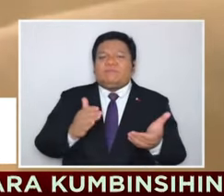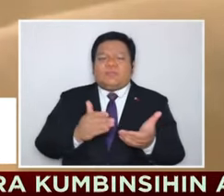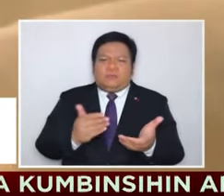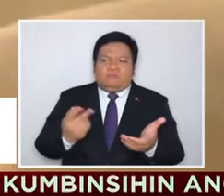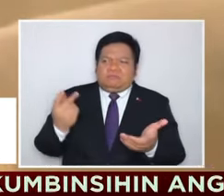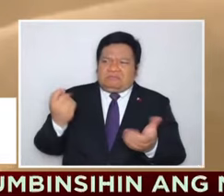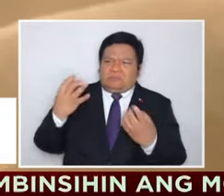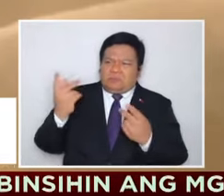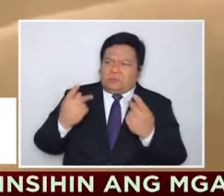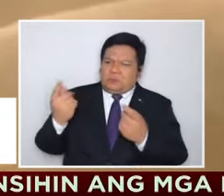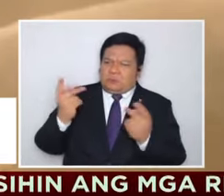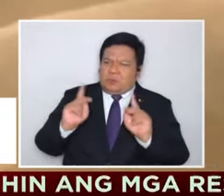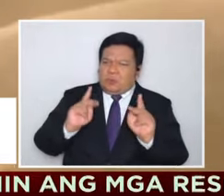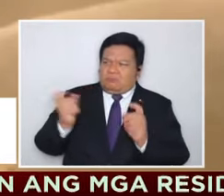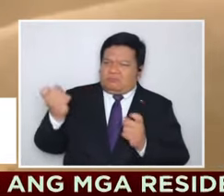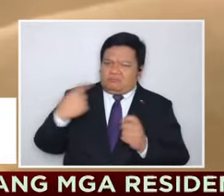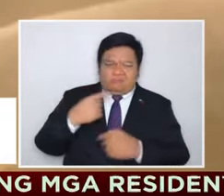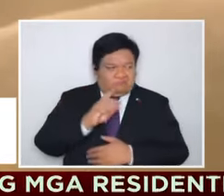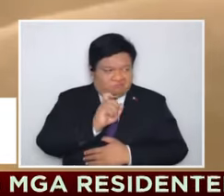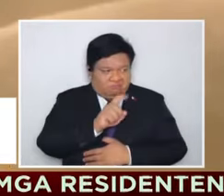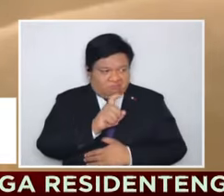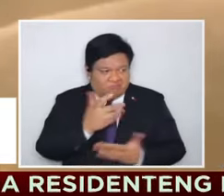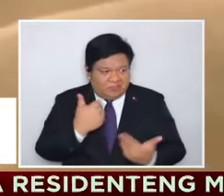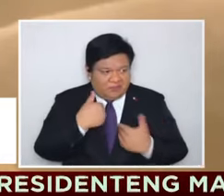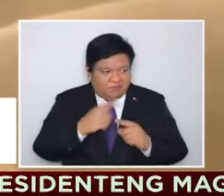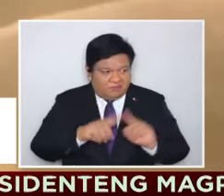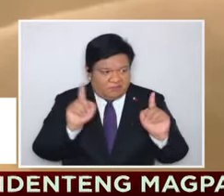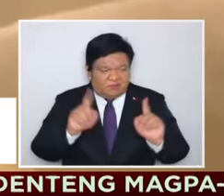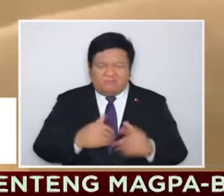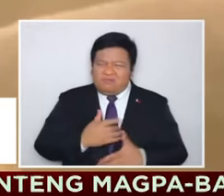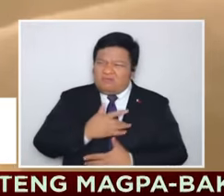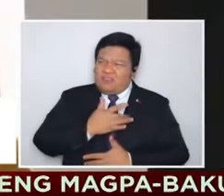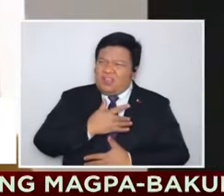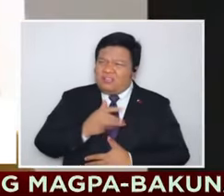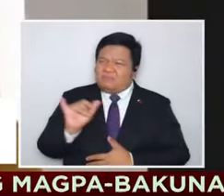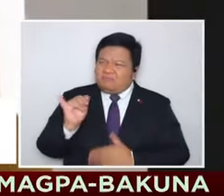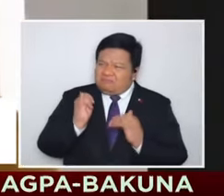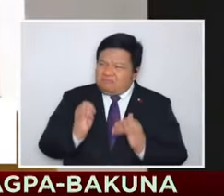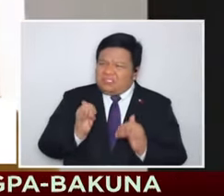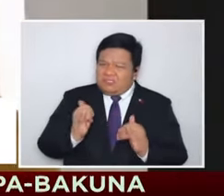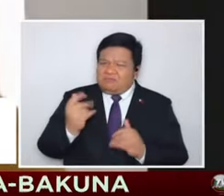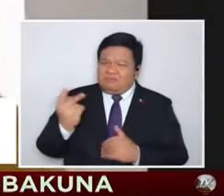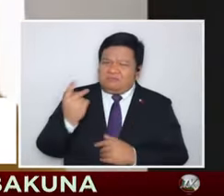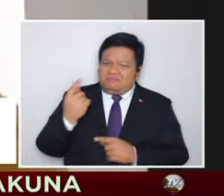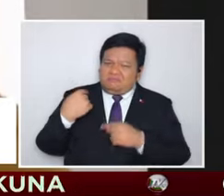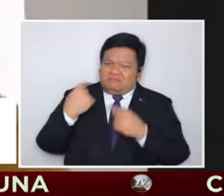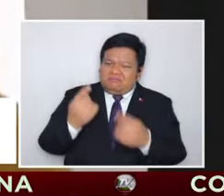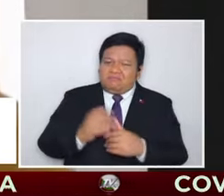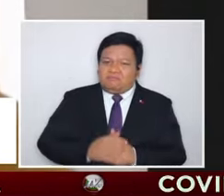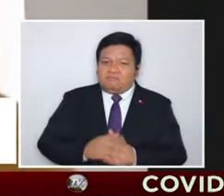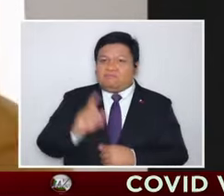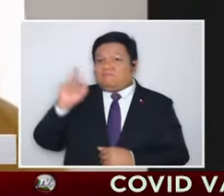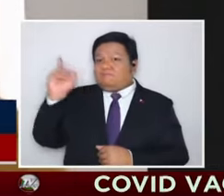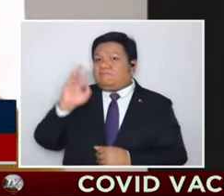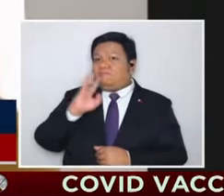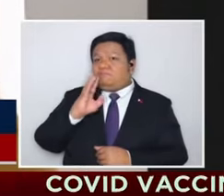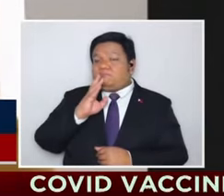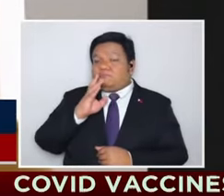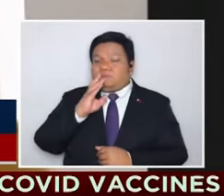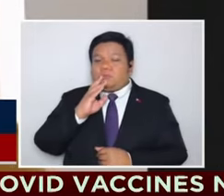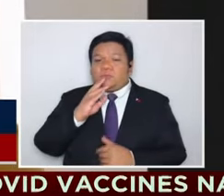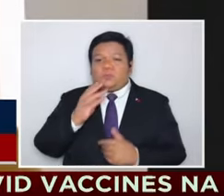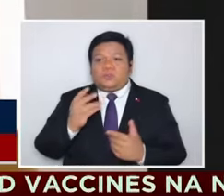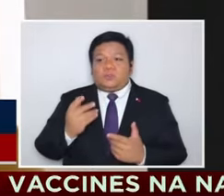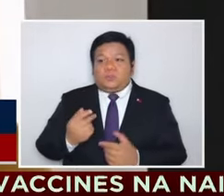nang difference, may pagbabago ba? Parang parehas pa rin naman kami, how we are. Yung meron kami ni Tupe is